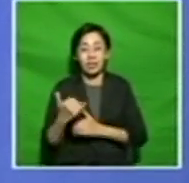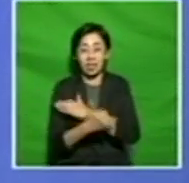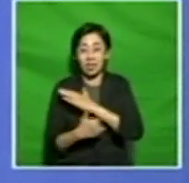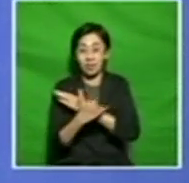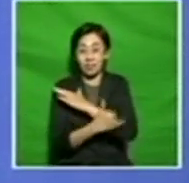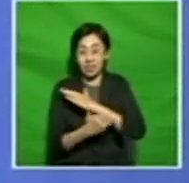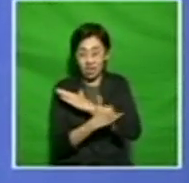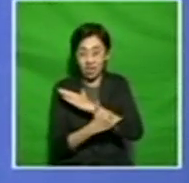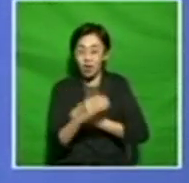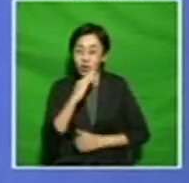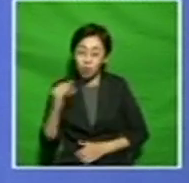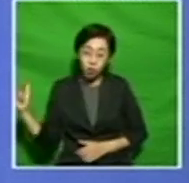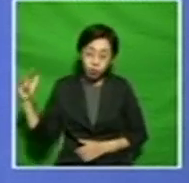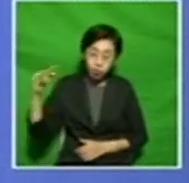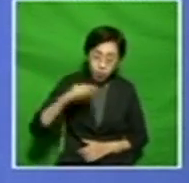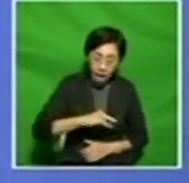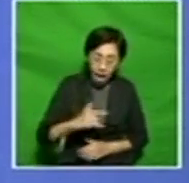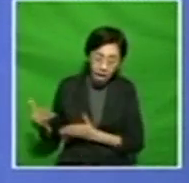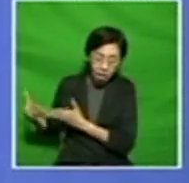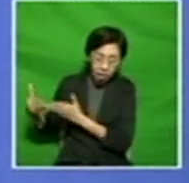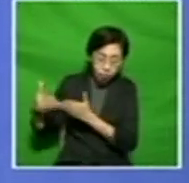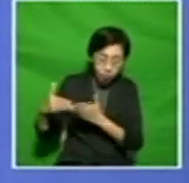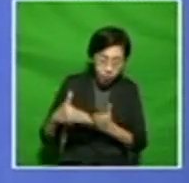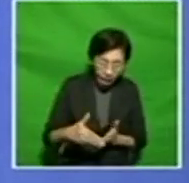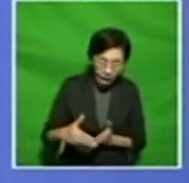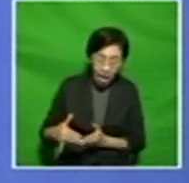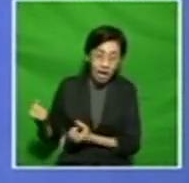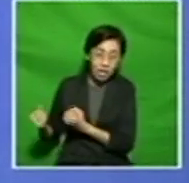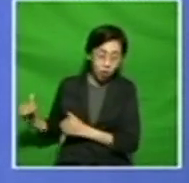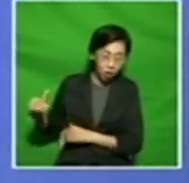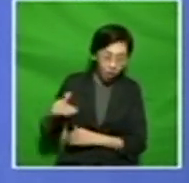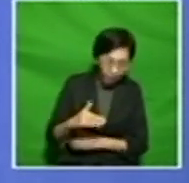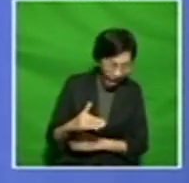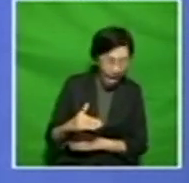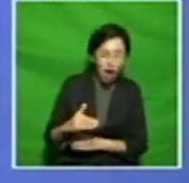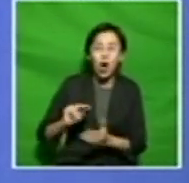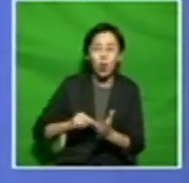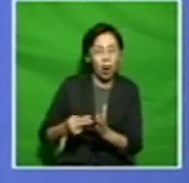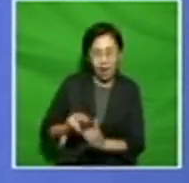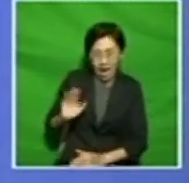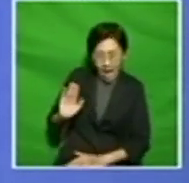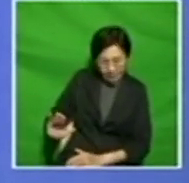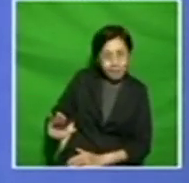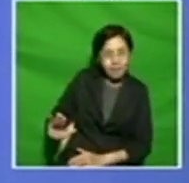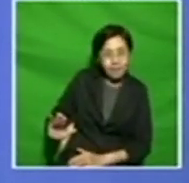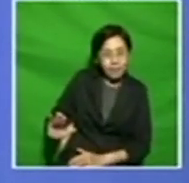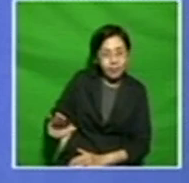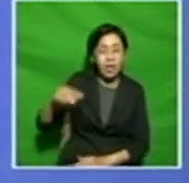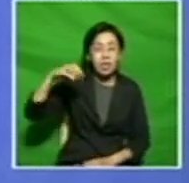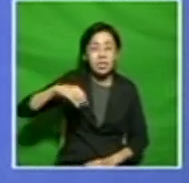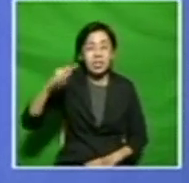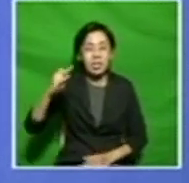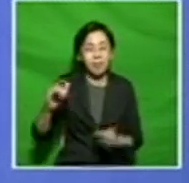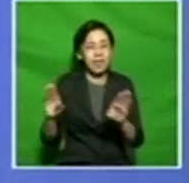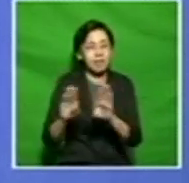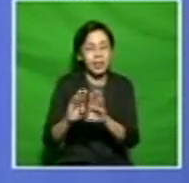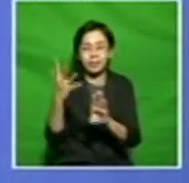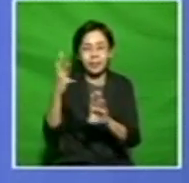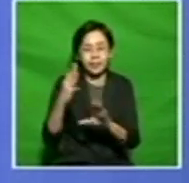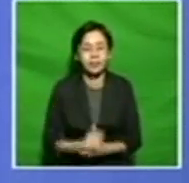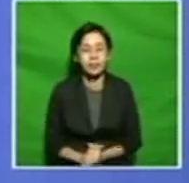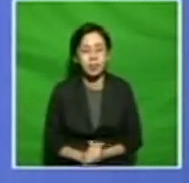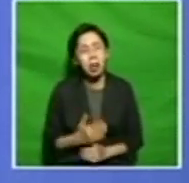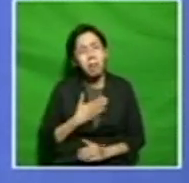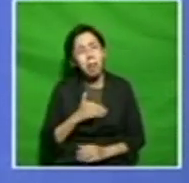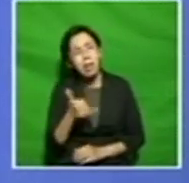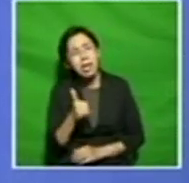เทศนั้นคือการปิดประเทศแล้วแต่เรายังไม่ปิดสนามบินเพราะฉะนั้นผมก็ไม่แน่ใจ